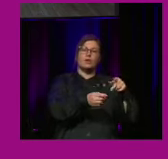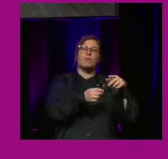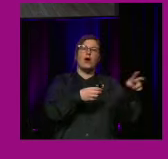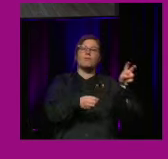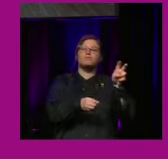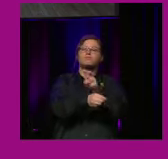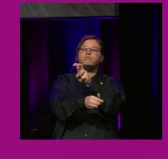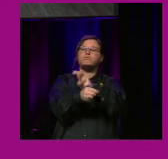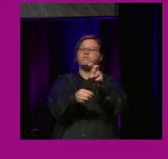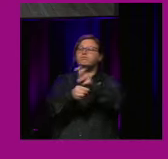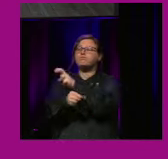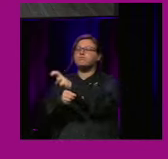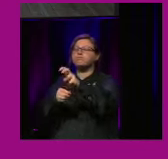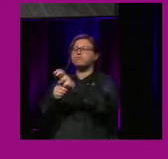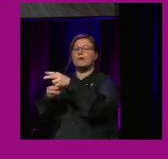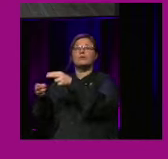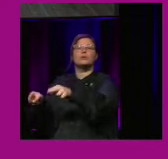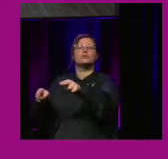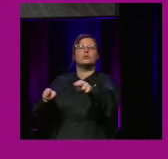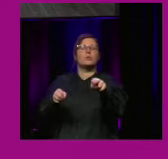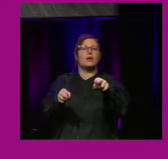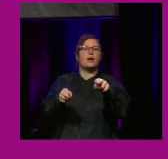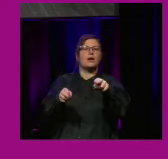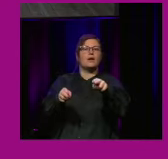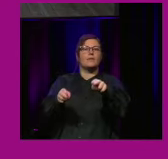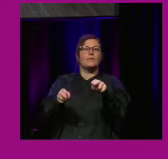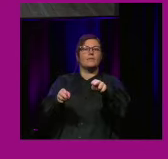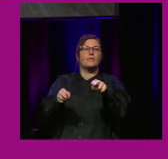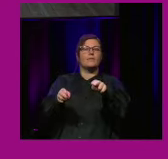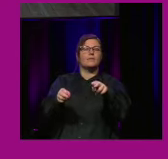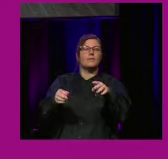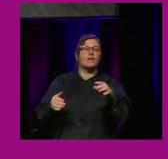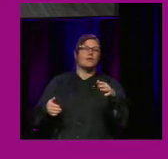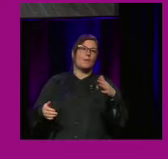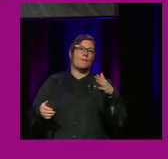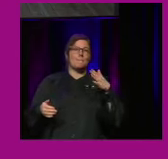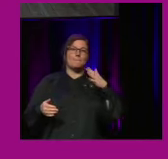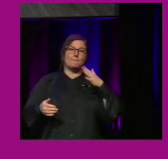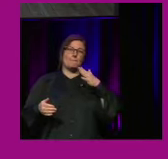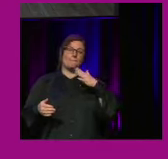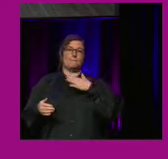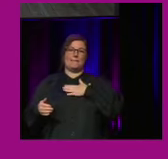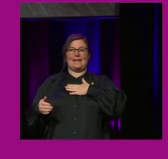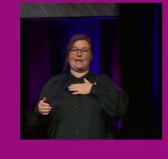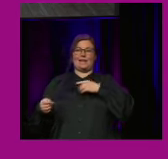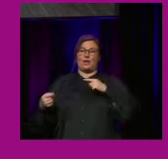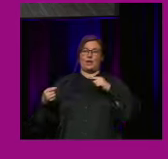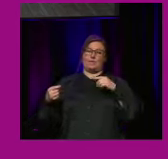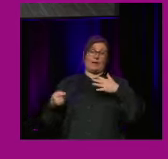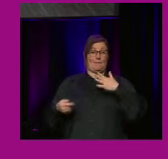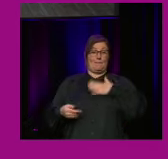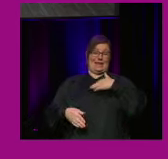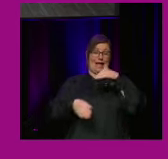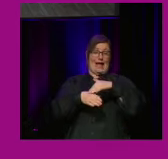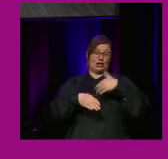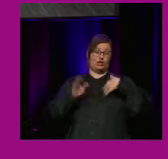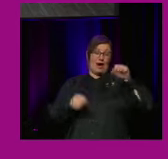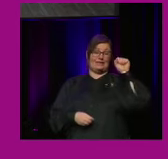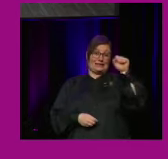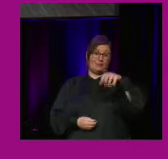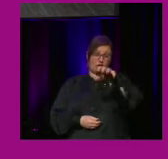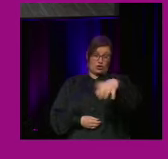över domstolarna. Så mitt motpartsombudet i mitt mål när jag har mot